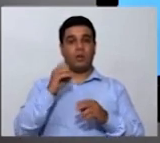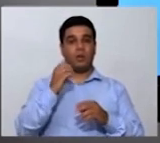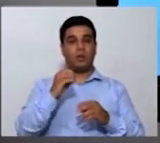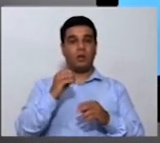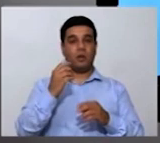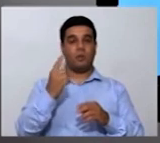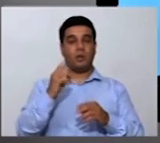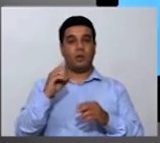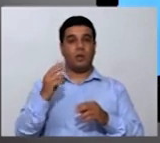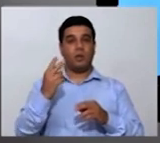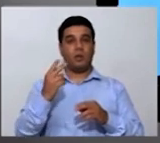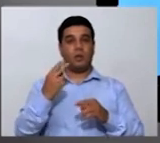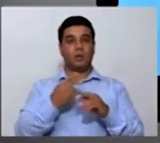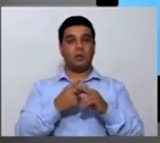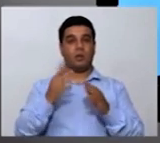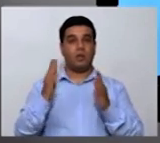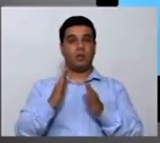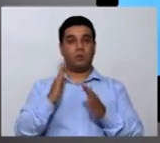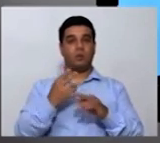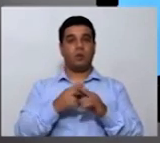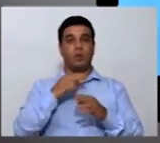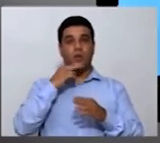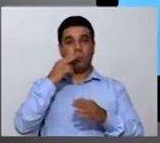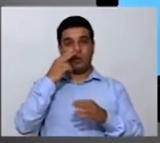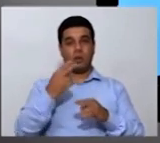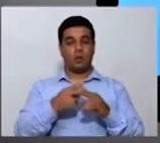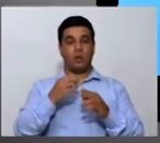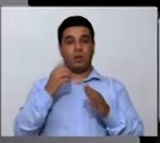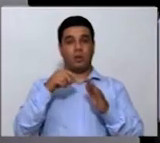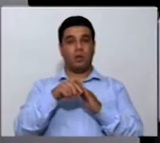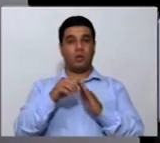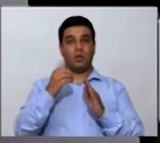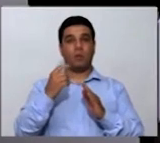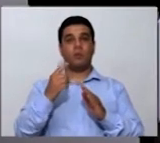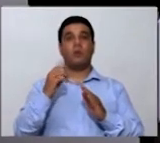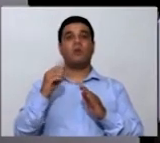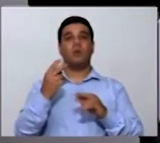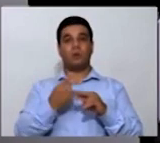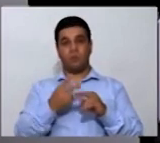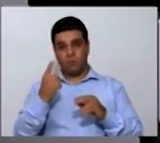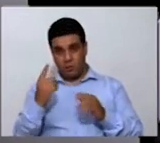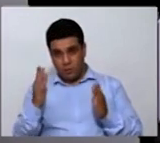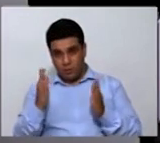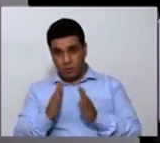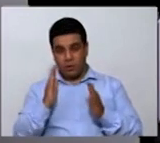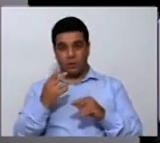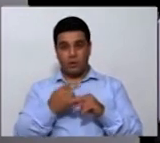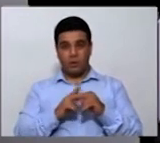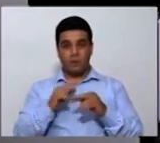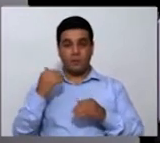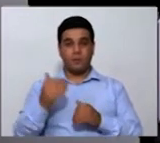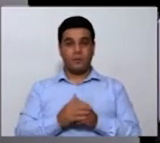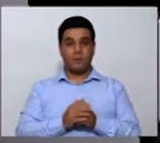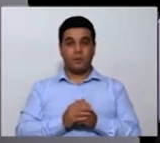y2, y1 dan kichik bo'lsa, e'tibor bering. y2imiz y1 dan pastayotibdi, ya'ni